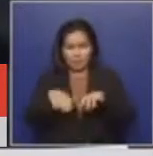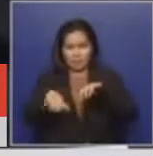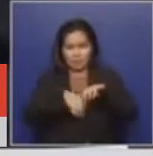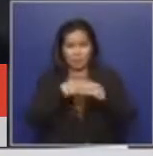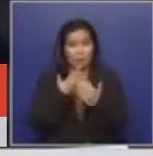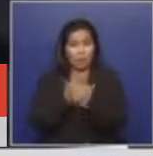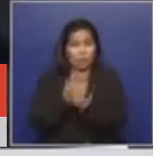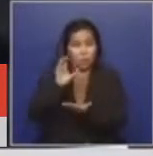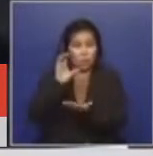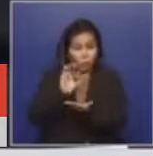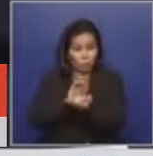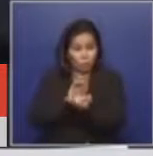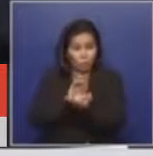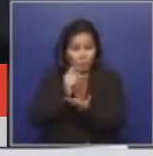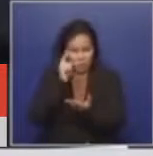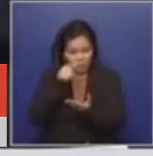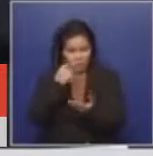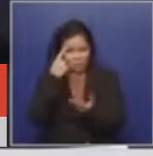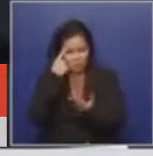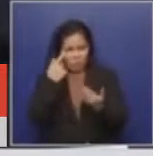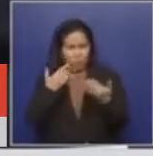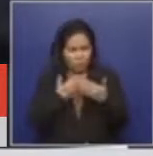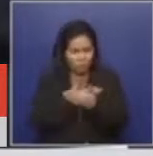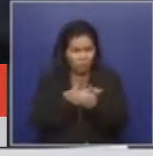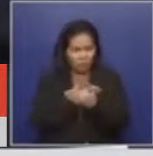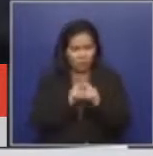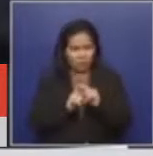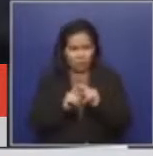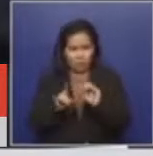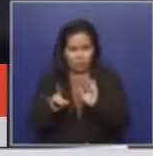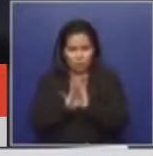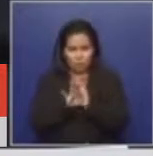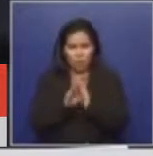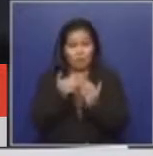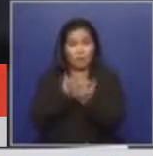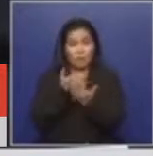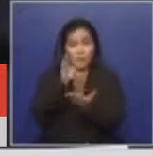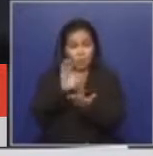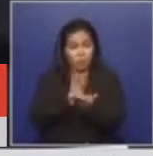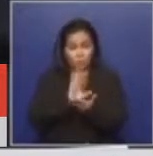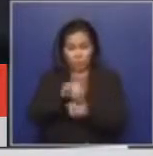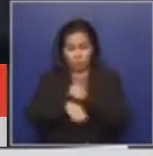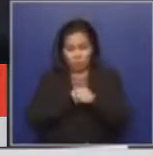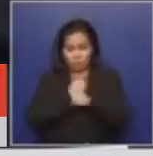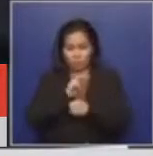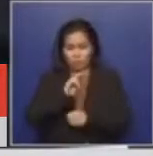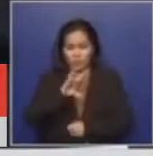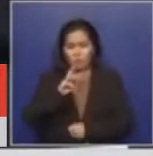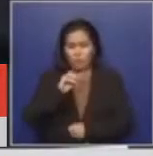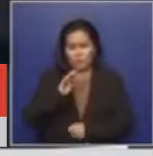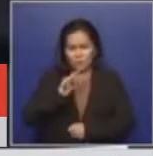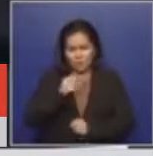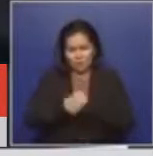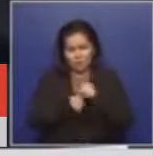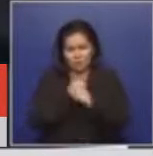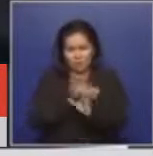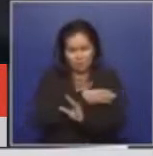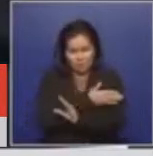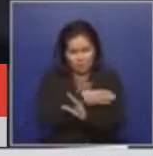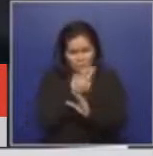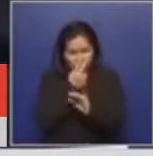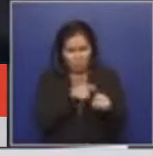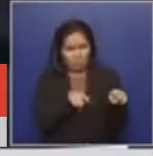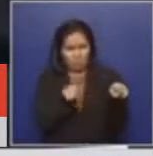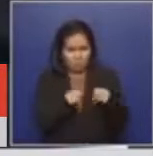แต่ก็ยังเห็นว่างบประมาณฉบับ64นี้ยังเหมือนปีที่ผ่านๆมานะครับก็แป